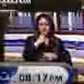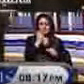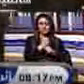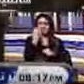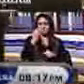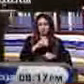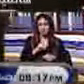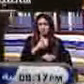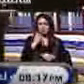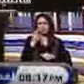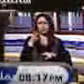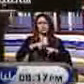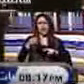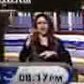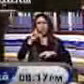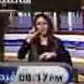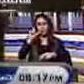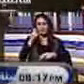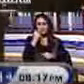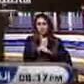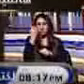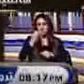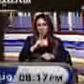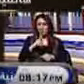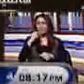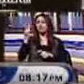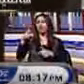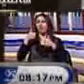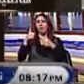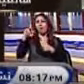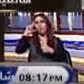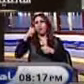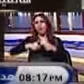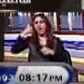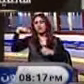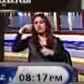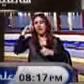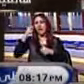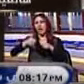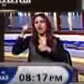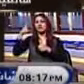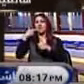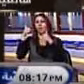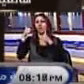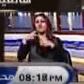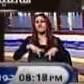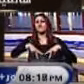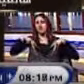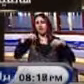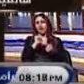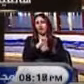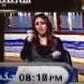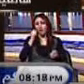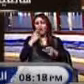وبين المحاكمه اللي دارت اول امبارح؟ يعني ايه الفرق في المشهدين؟ حتى استاذ طه لو ممكن تجيب لنا استاذ طه صوره الرئيس السابق في الجلسه بتاعت اول امبارح